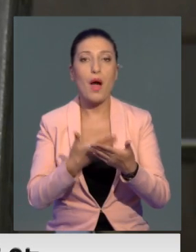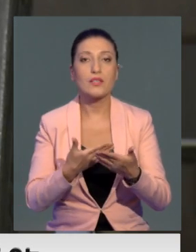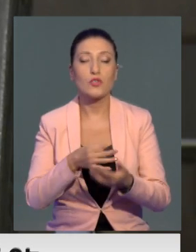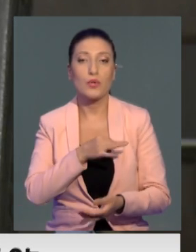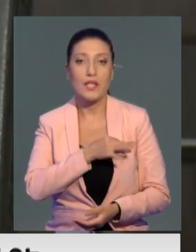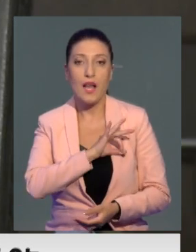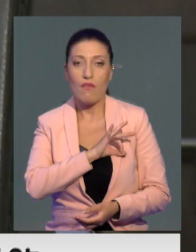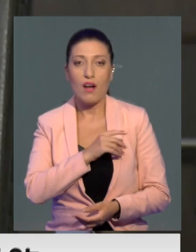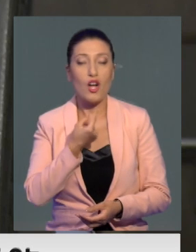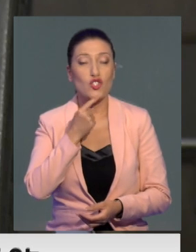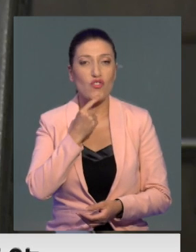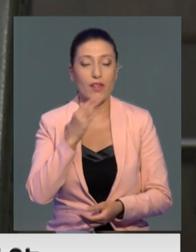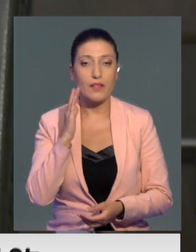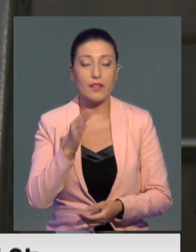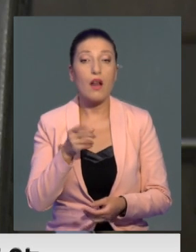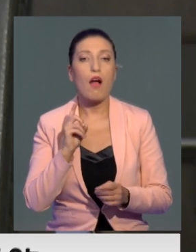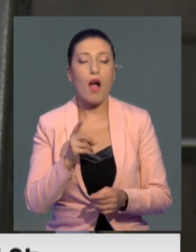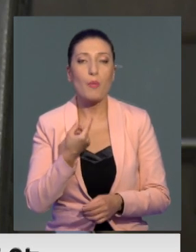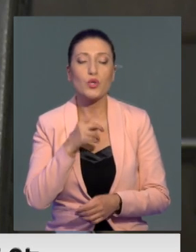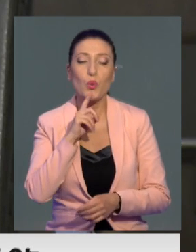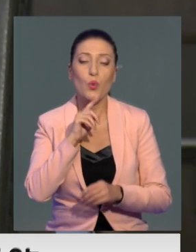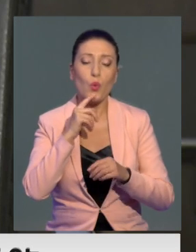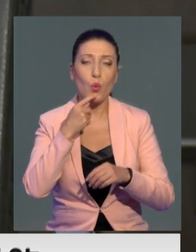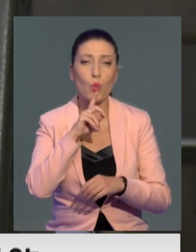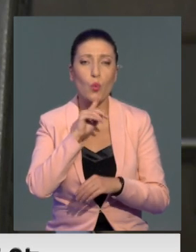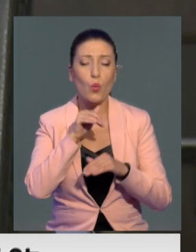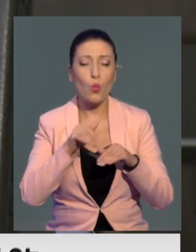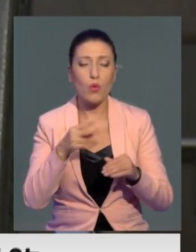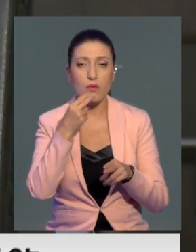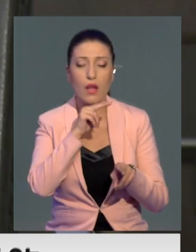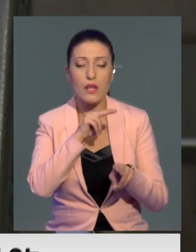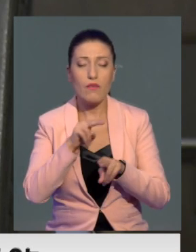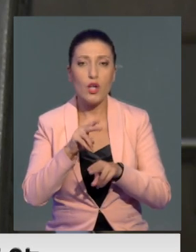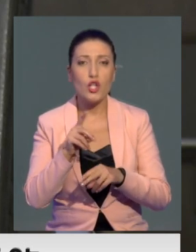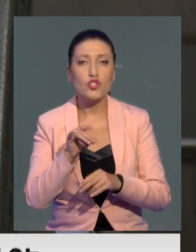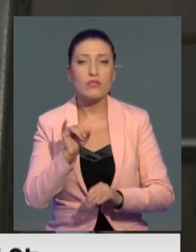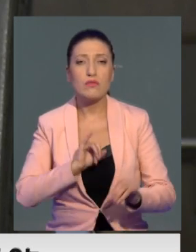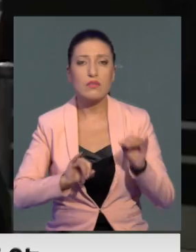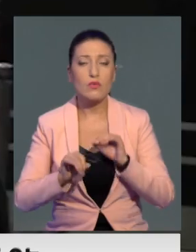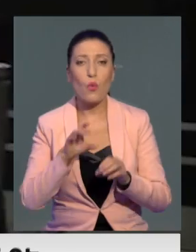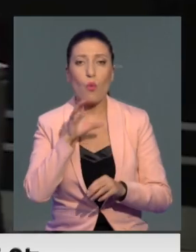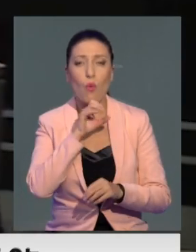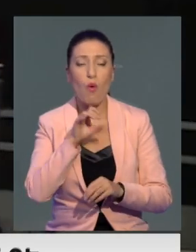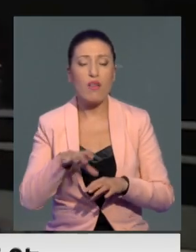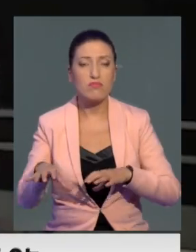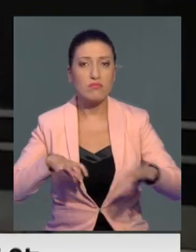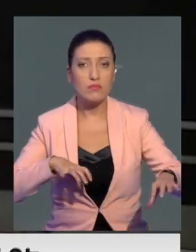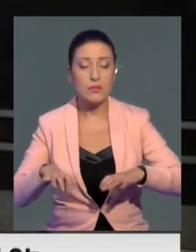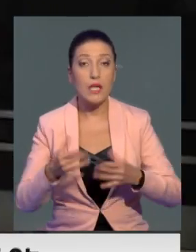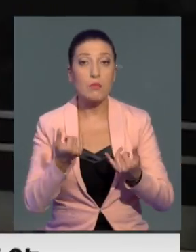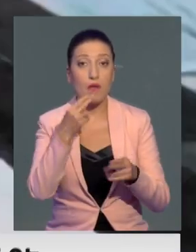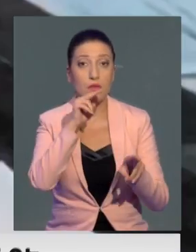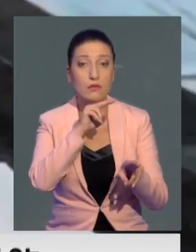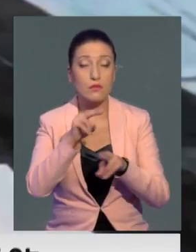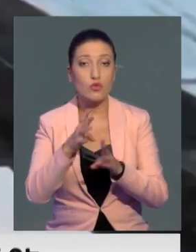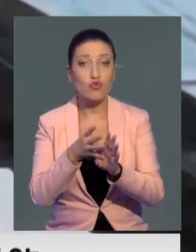իրավական առումով շատ դժվար կլիներ, կամ է մենք պետք է լուր հետևենք, թե ոնց են բան անում, թալանվածը թաքցնում։ Հիմա վերահսկվողների